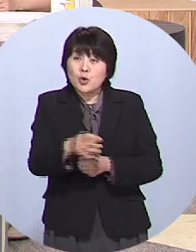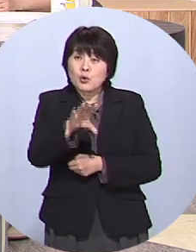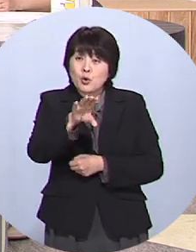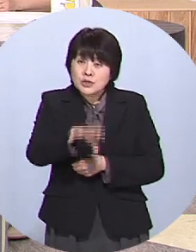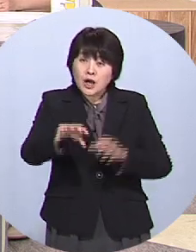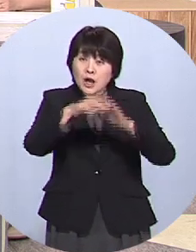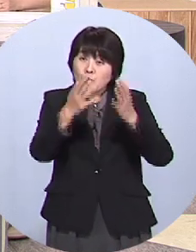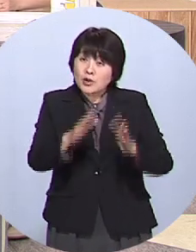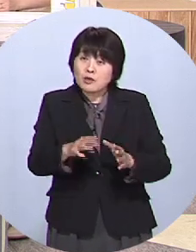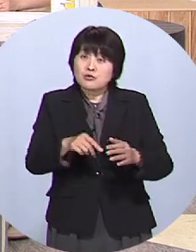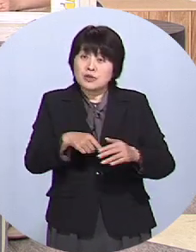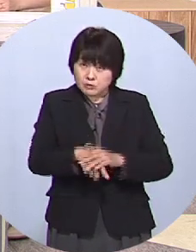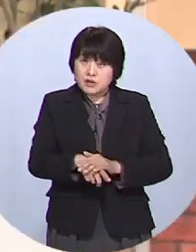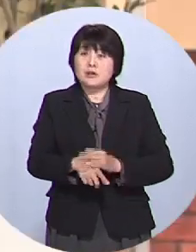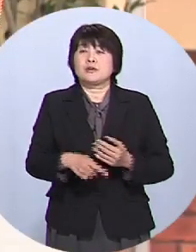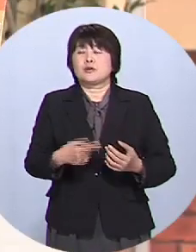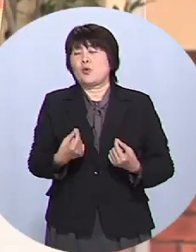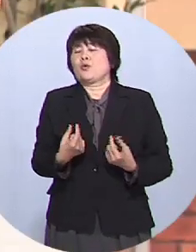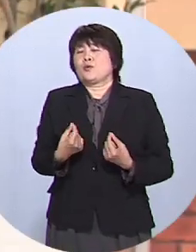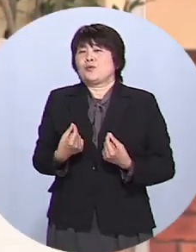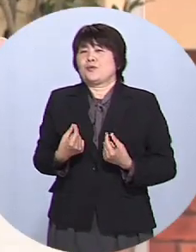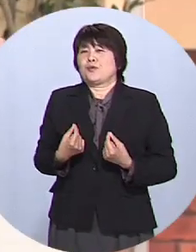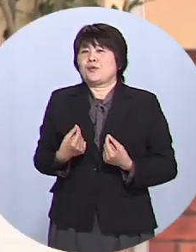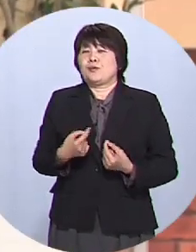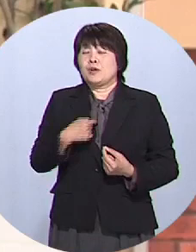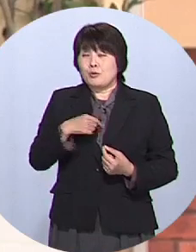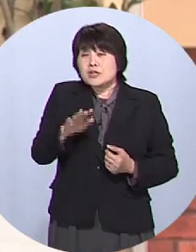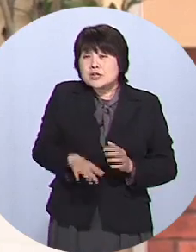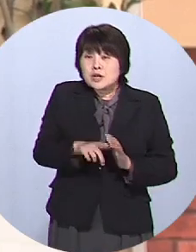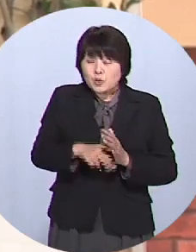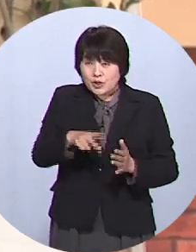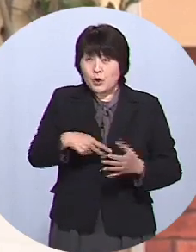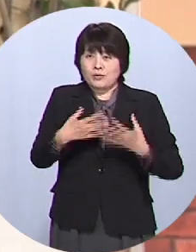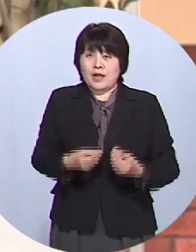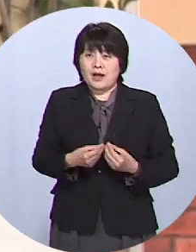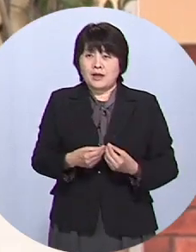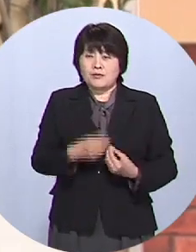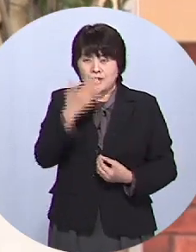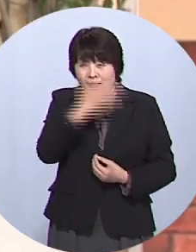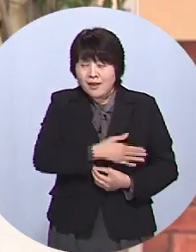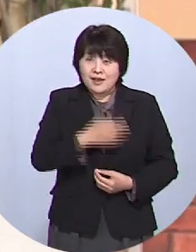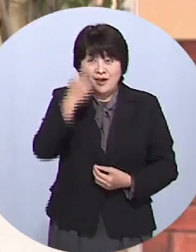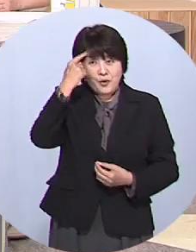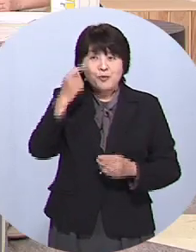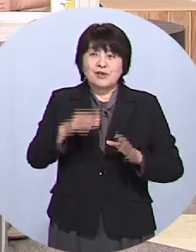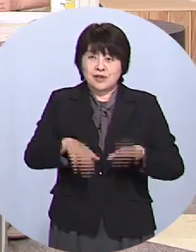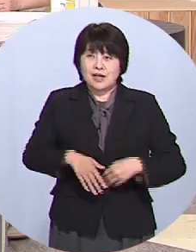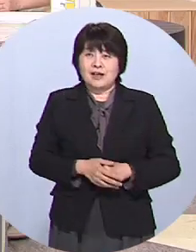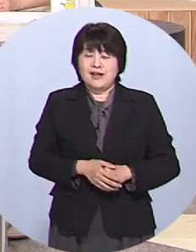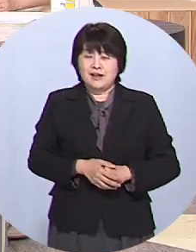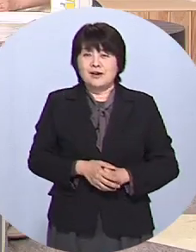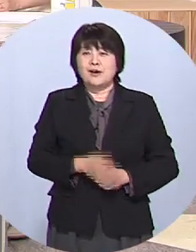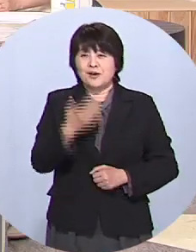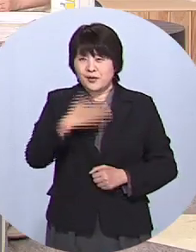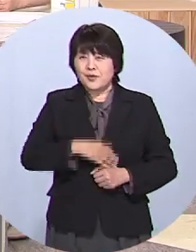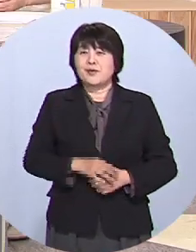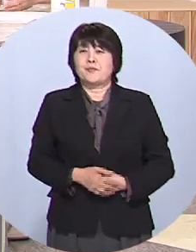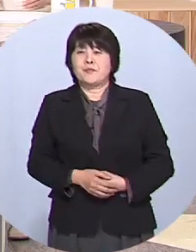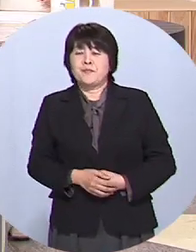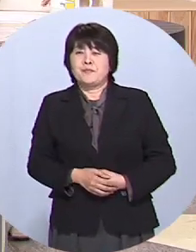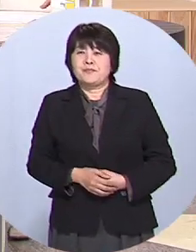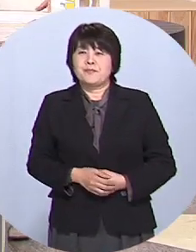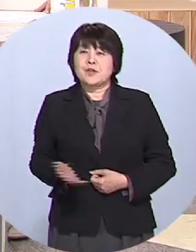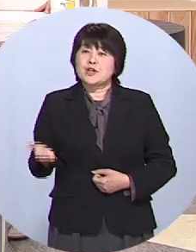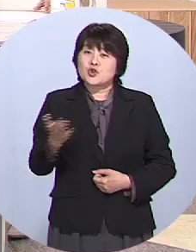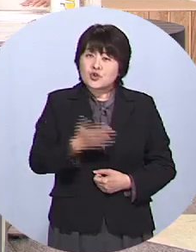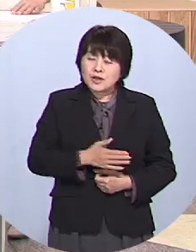そうなんですよ、私も小さい頃実際にこの絵本読んでいたのでもうびっくりしましたね。 なんかすごい身近に感じますよね。続